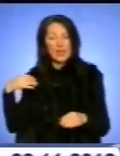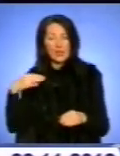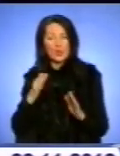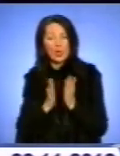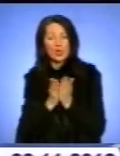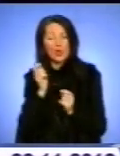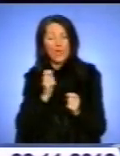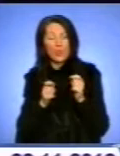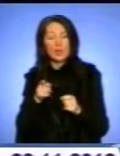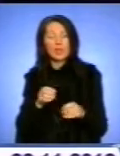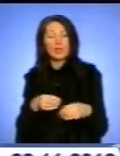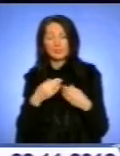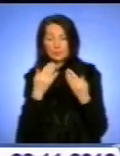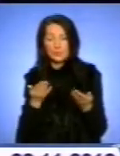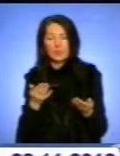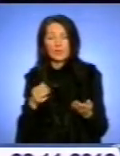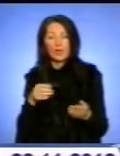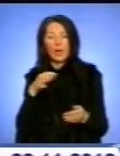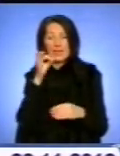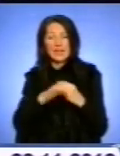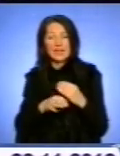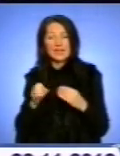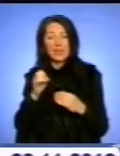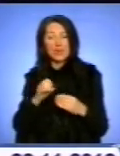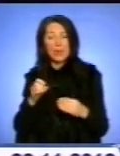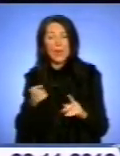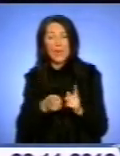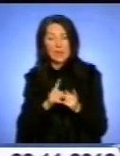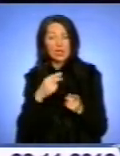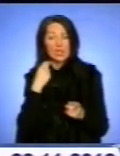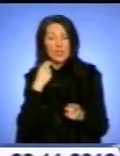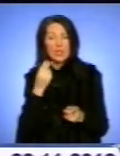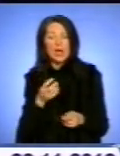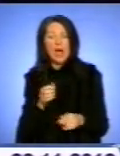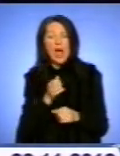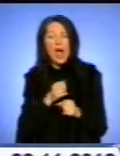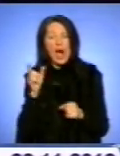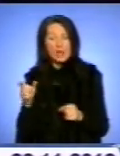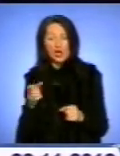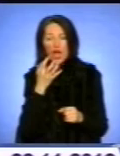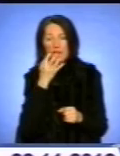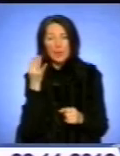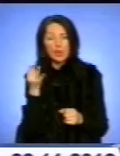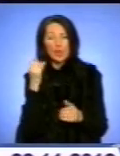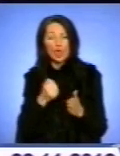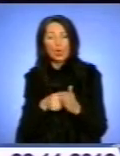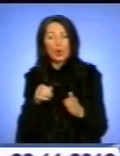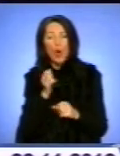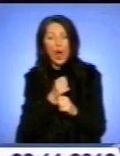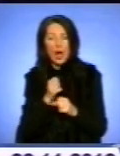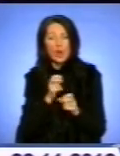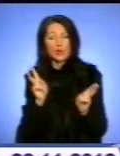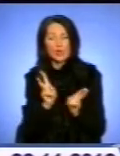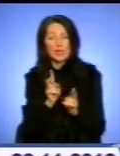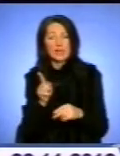у Західній Європі, а згодом перекладуть англійською. Авторка «Теплих історій до кави» зустрілася з тернопільськими журналістами. Про те,